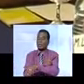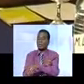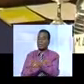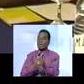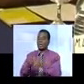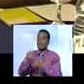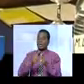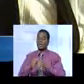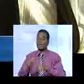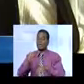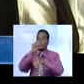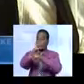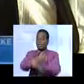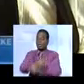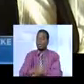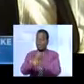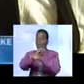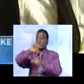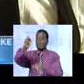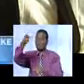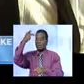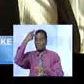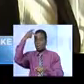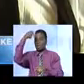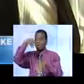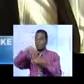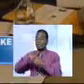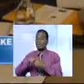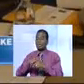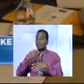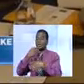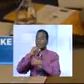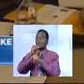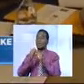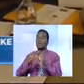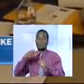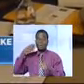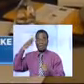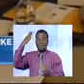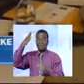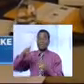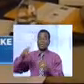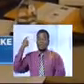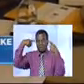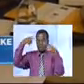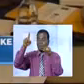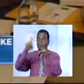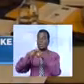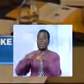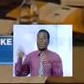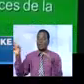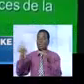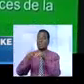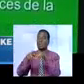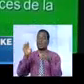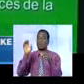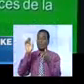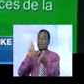administratives, coutumières et politiques dans la mise en œuvre de futures conventions de